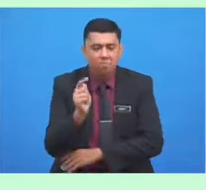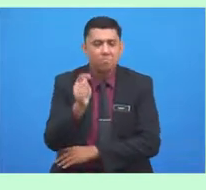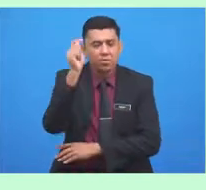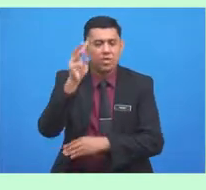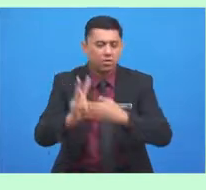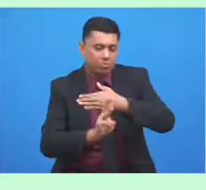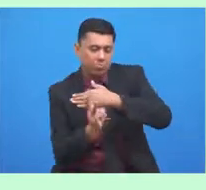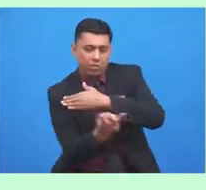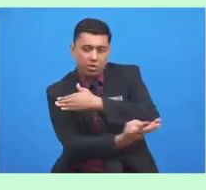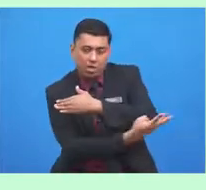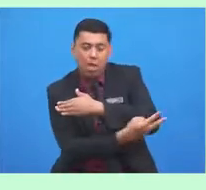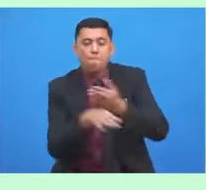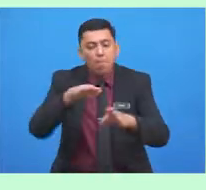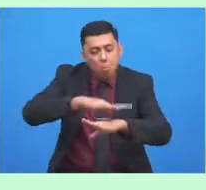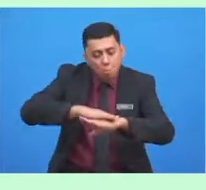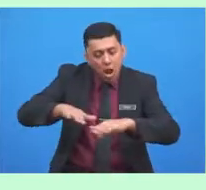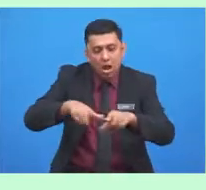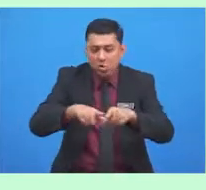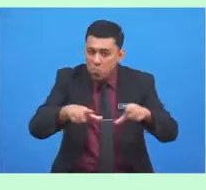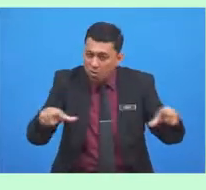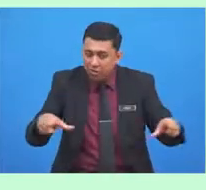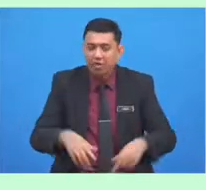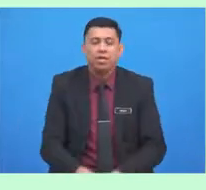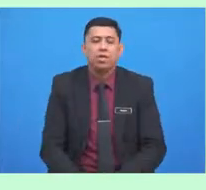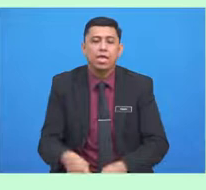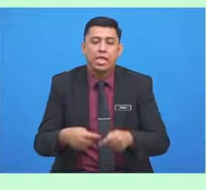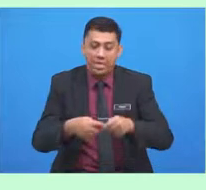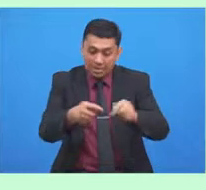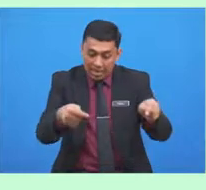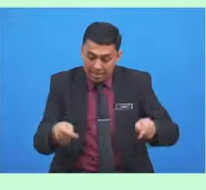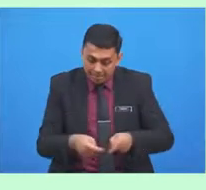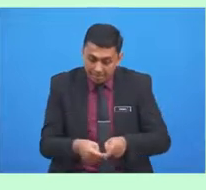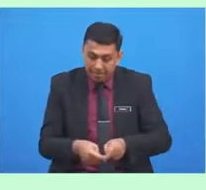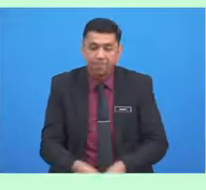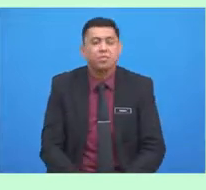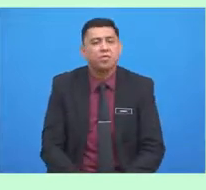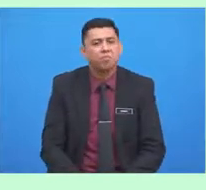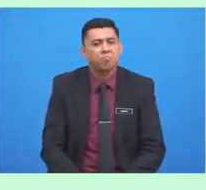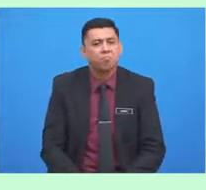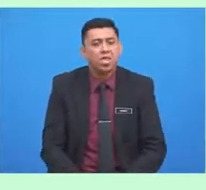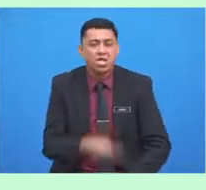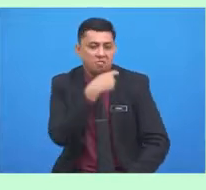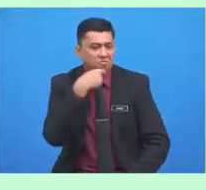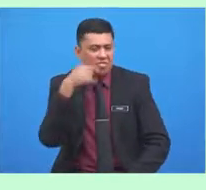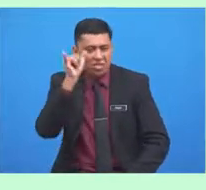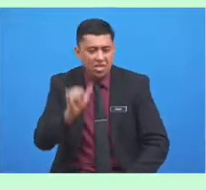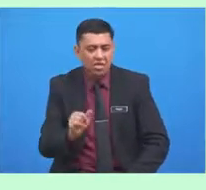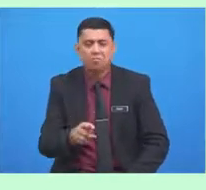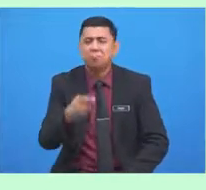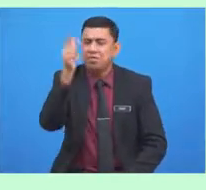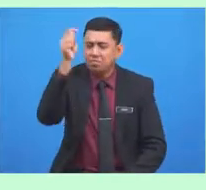yang mempunyai permukaan luas. Contohnya tasik, mempunyai kadar sejatan lebih tinggi